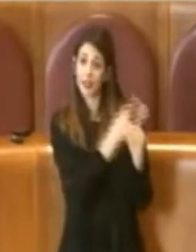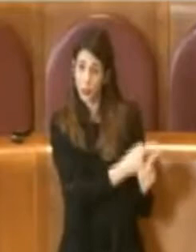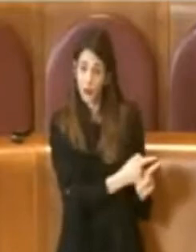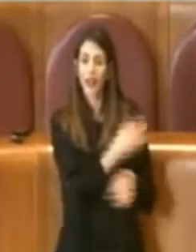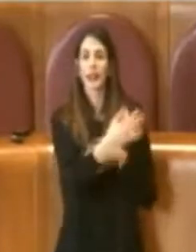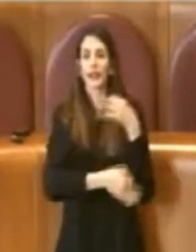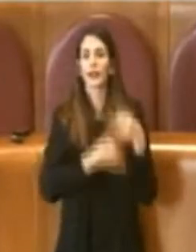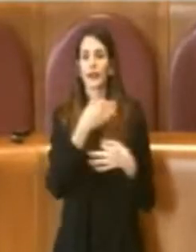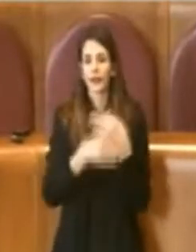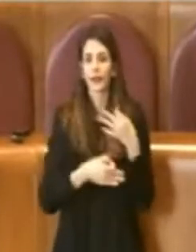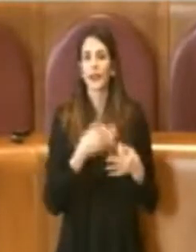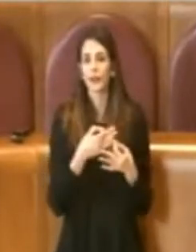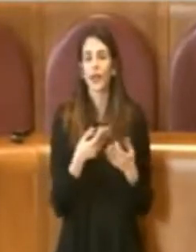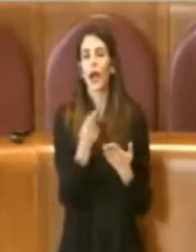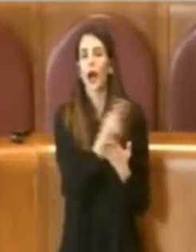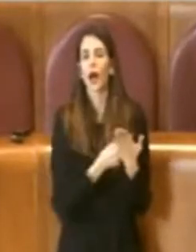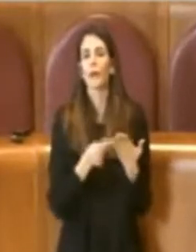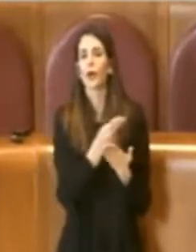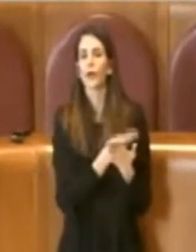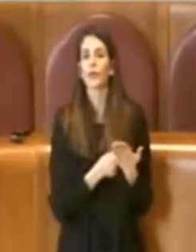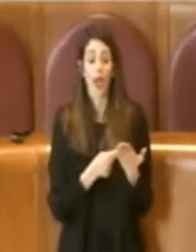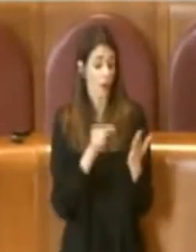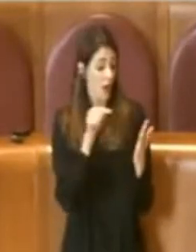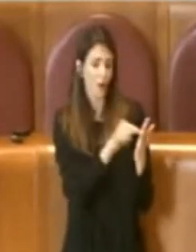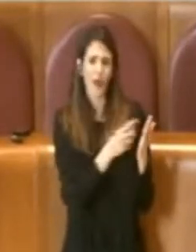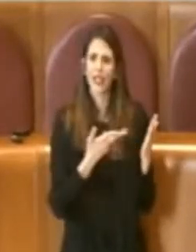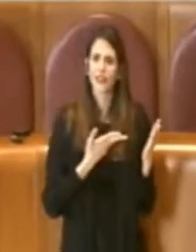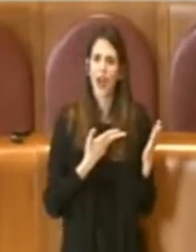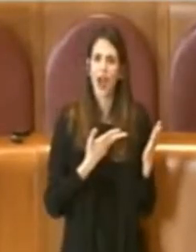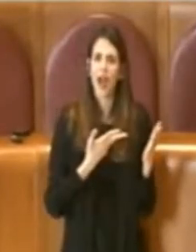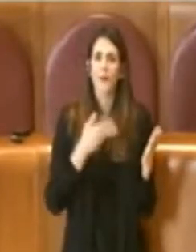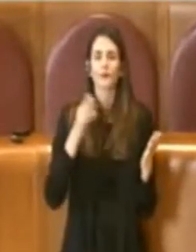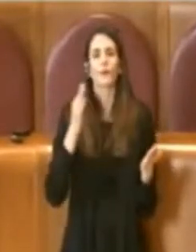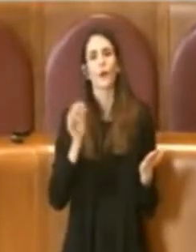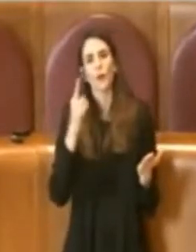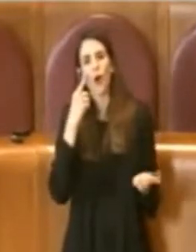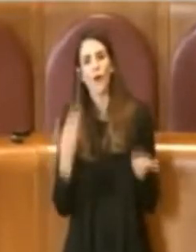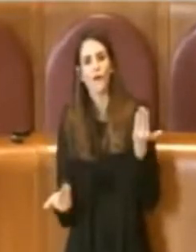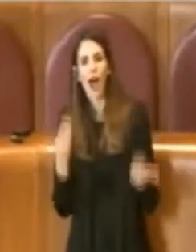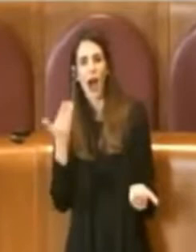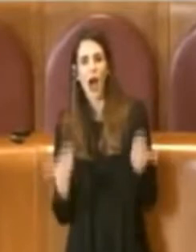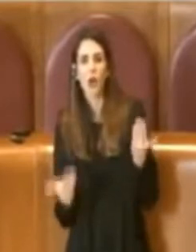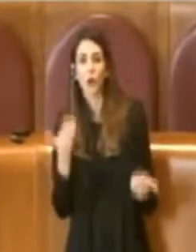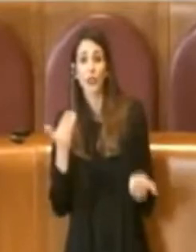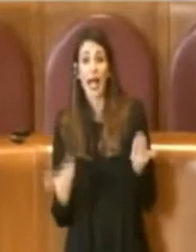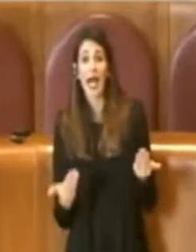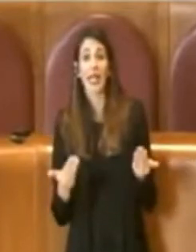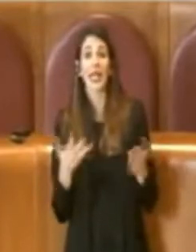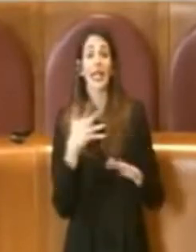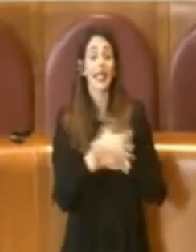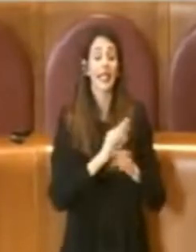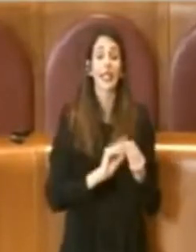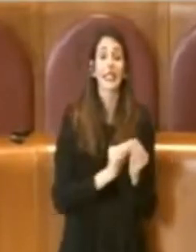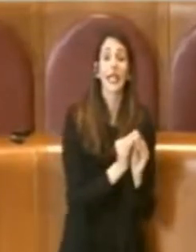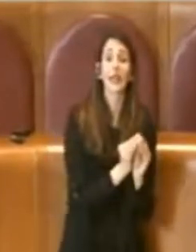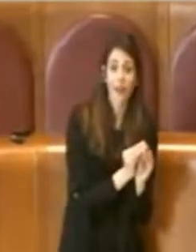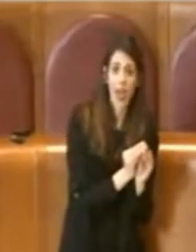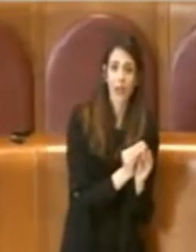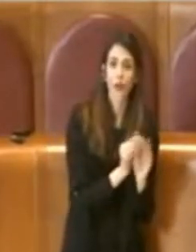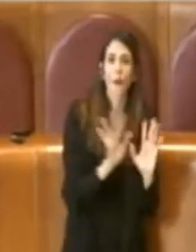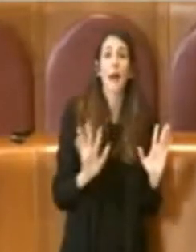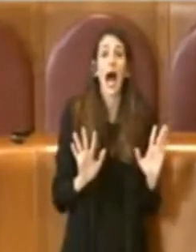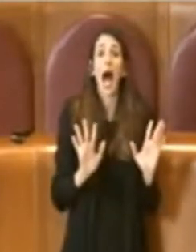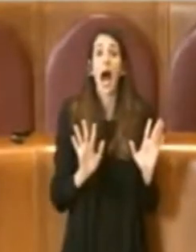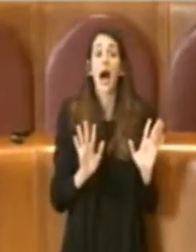nella mozione, che addirittura diceva di valutare ogni utile intervento, ma gli interventi sono già in